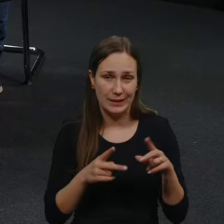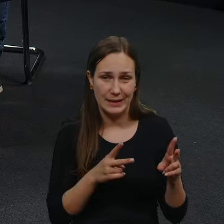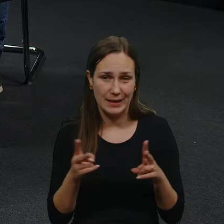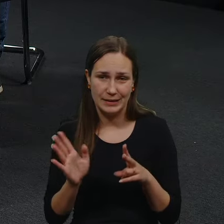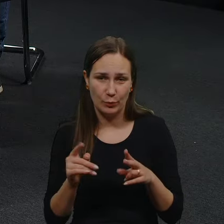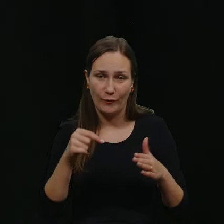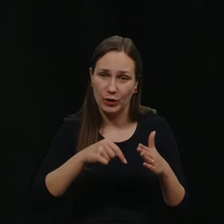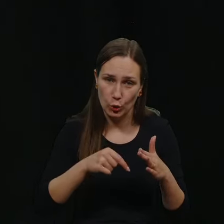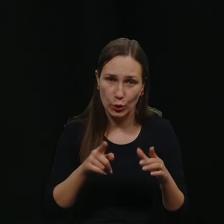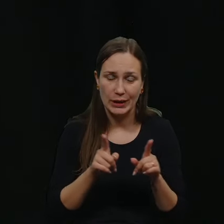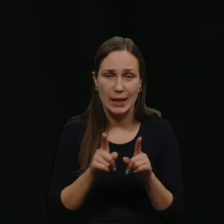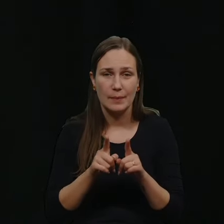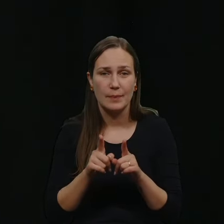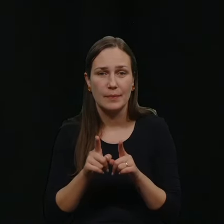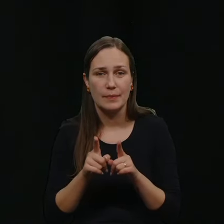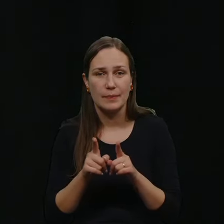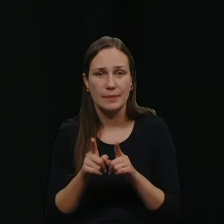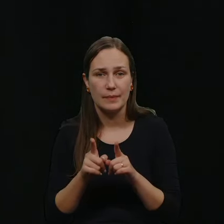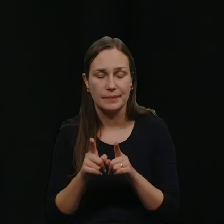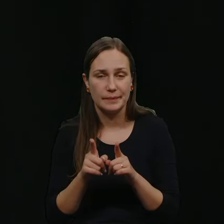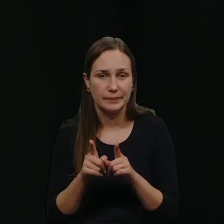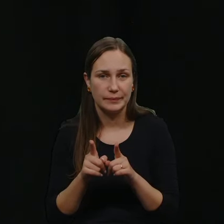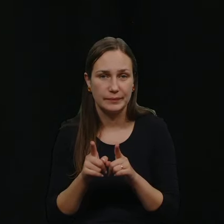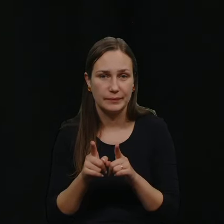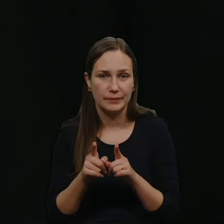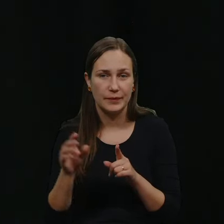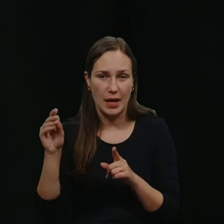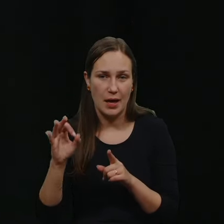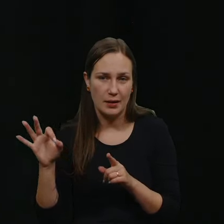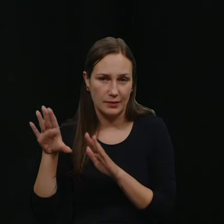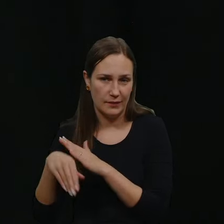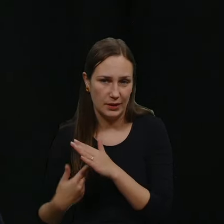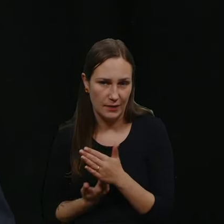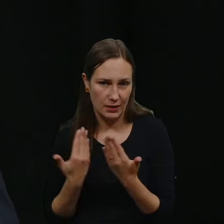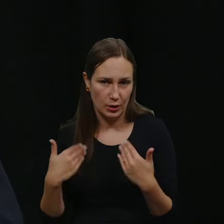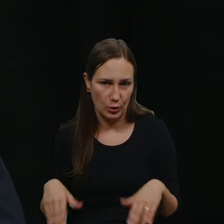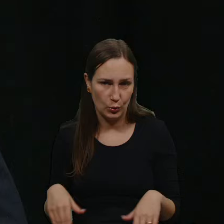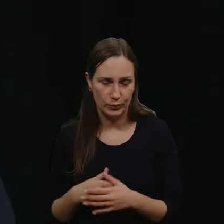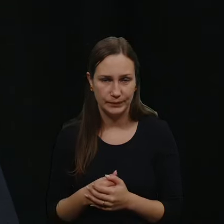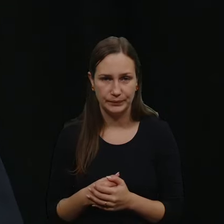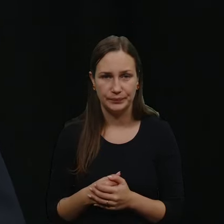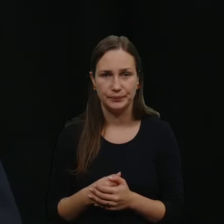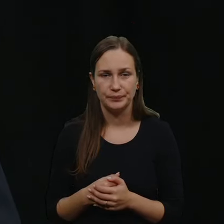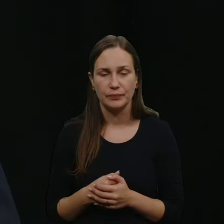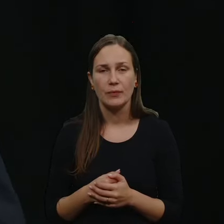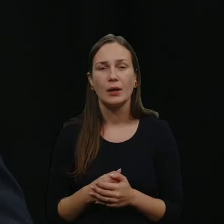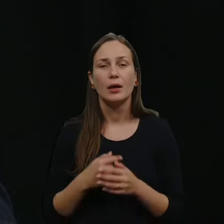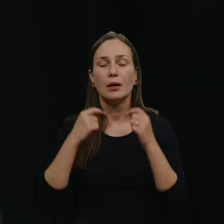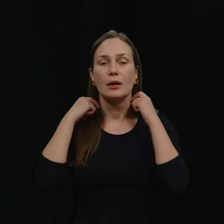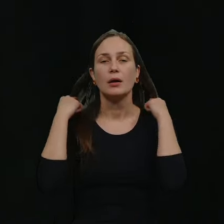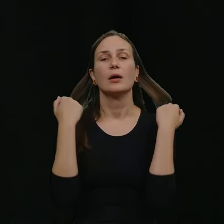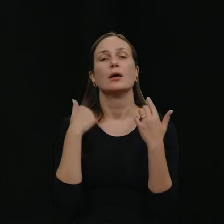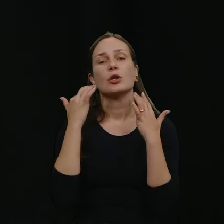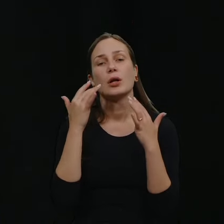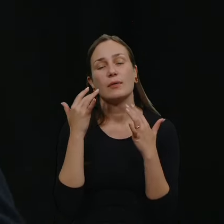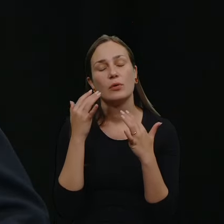tik viduje, bet jis ir persikėlė, mes jau gyvenam Europos Sąjungoje. Bet realiai toks scenarius irgi neišvengiamas. Neišvengiamas, bet aš manau,